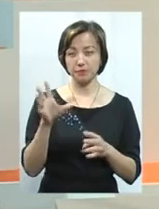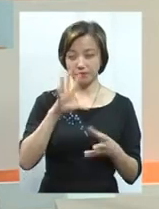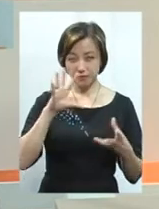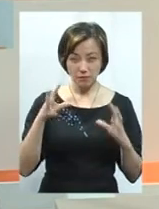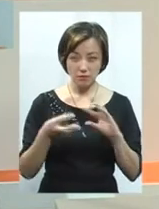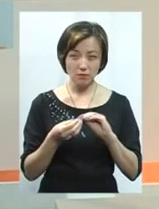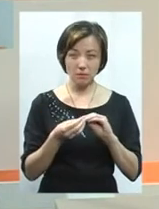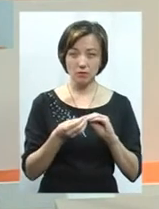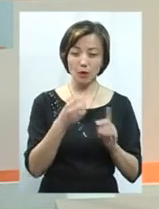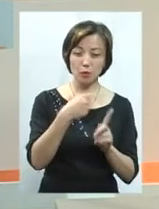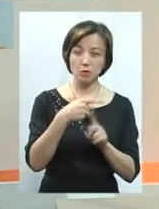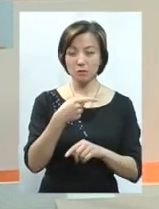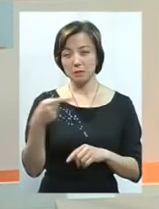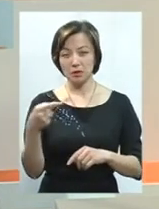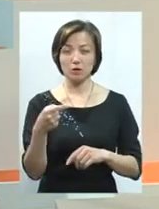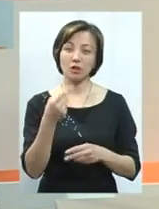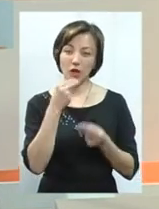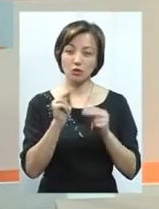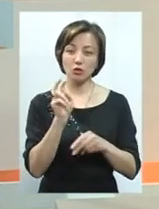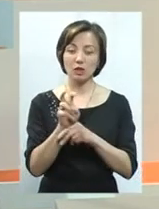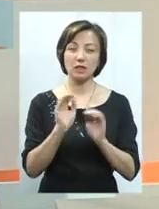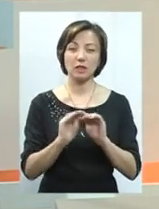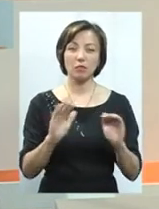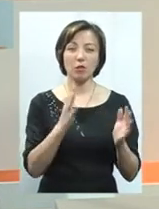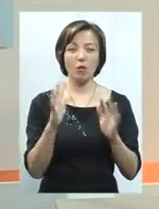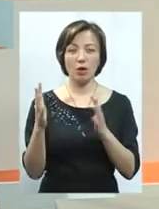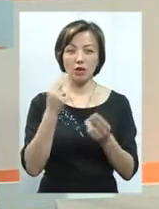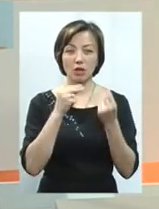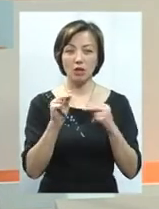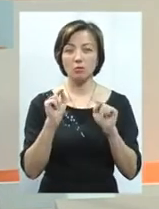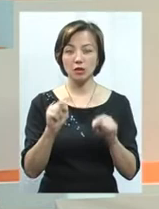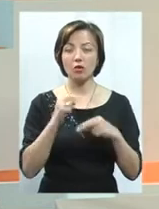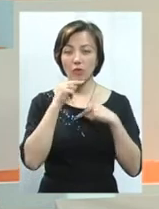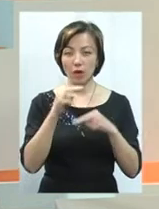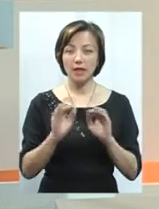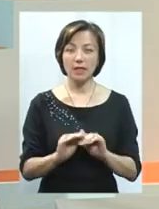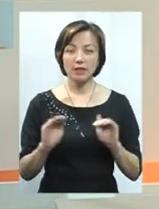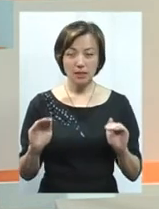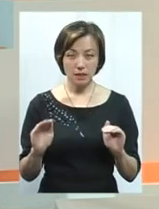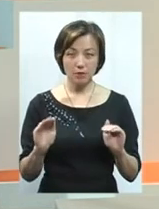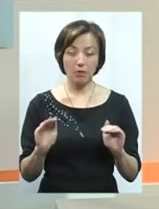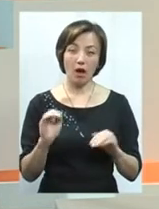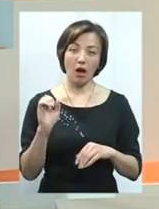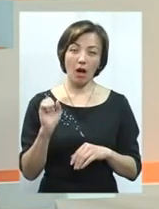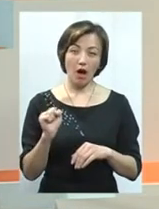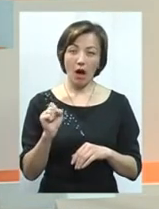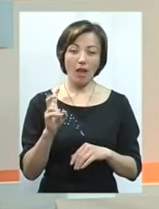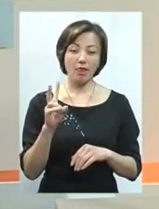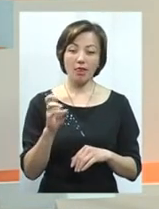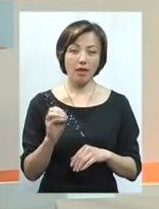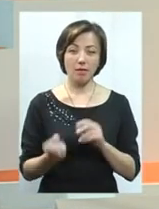проти. Можливо, краще сходити з дітьми десь погуляти, приділити більше часу дітям, а не